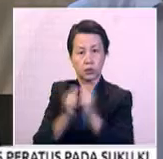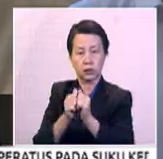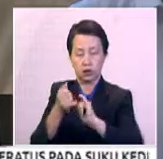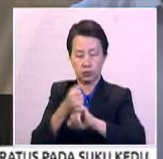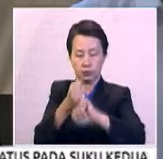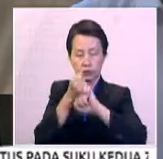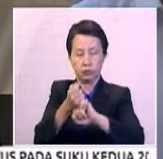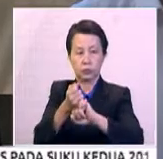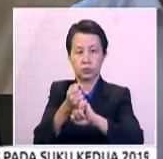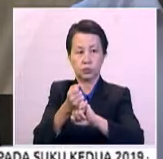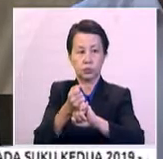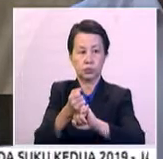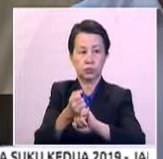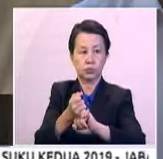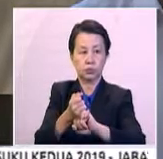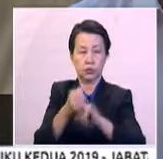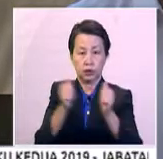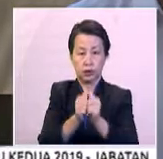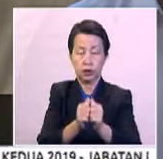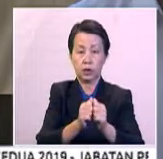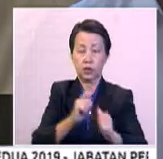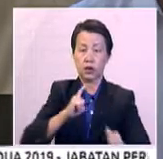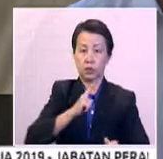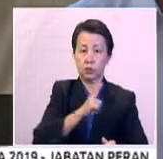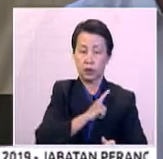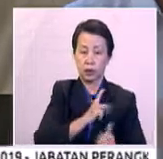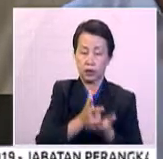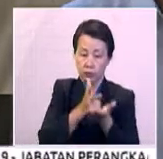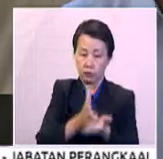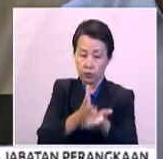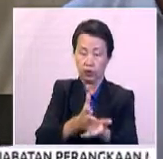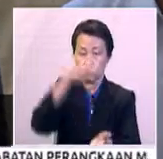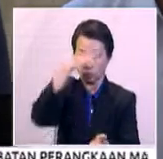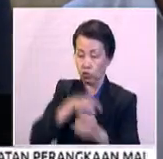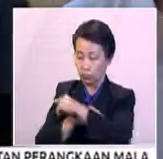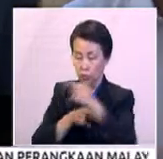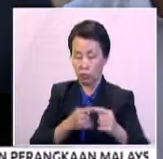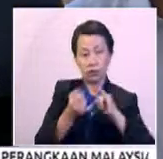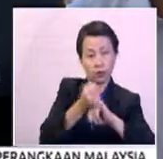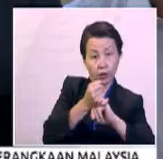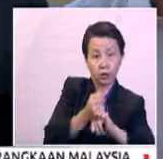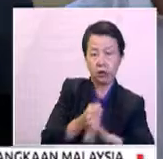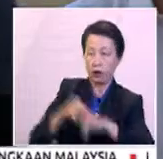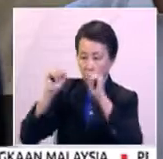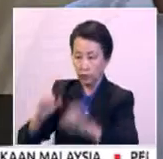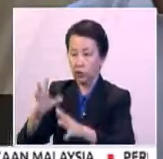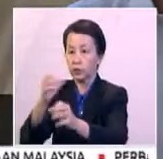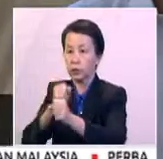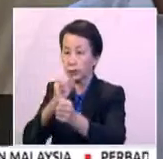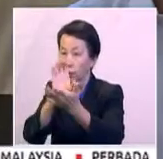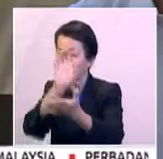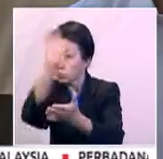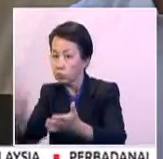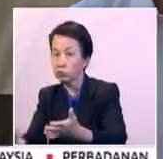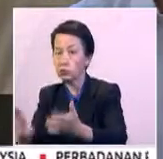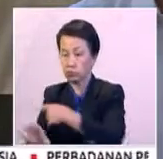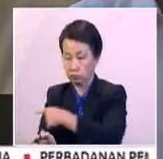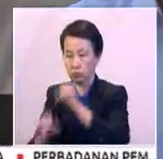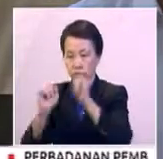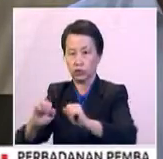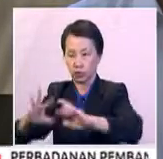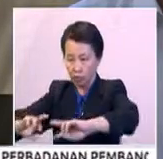perjanjian sublease ini dengan pihak lembaga pelabuhan Johor, mereka akan mampu mendapat pelabur dan seterusnya